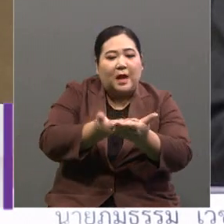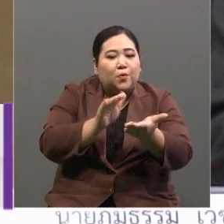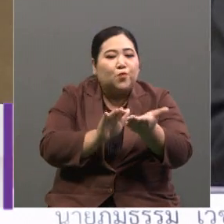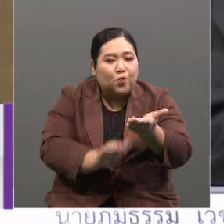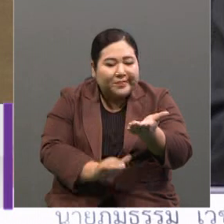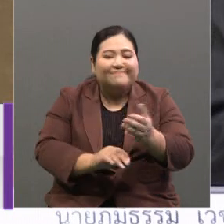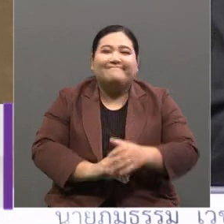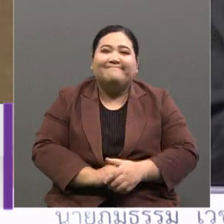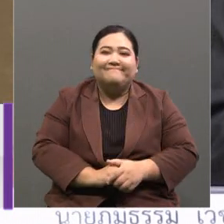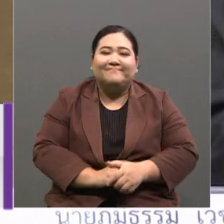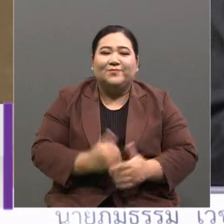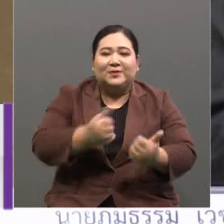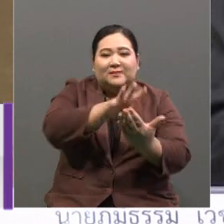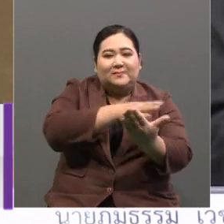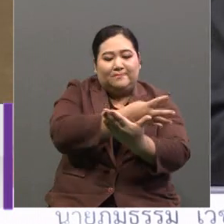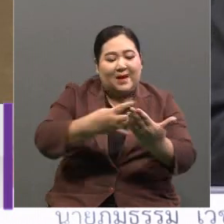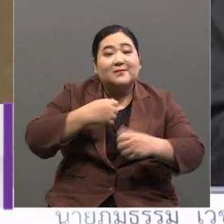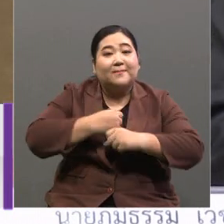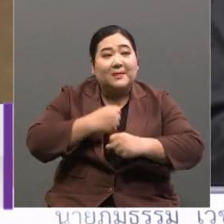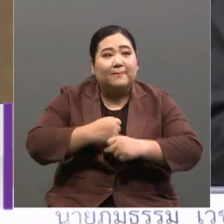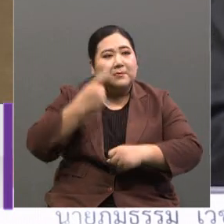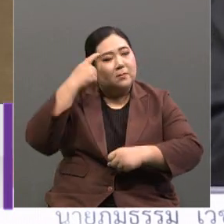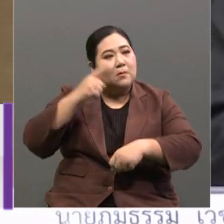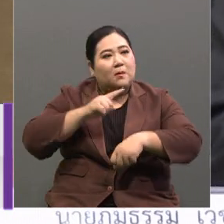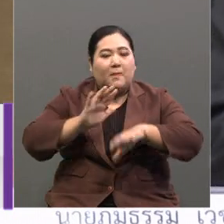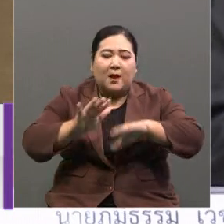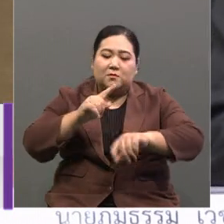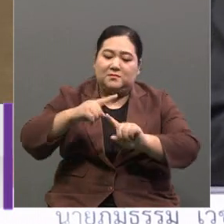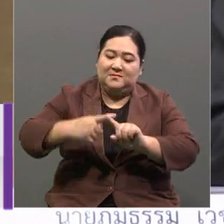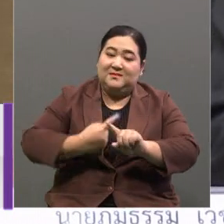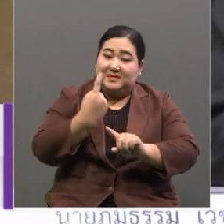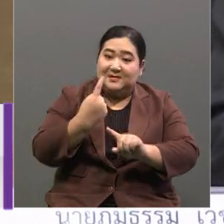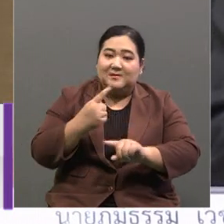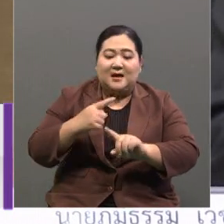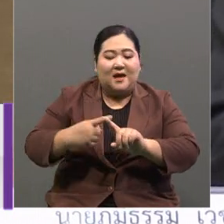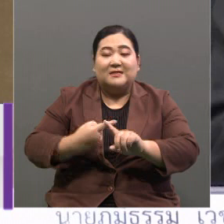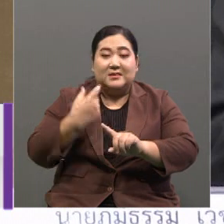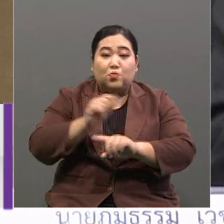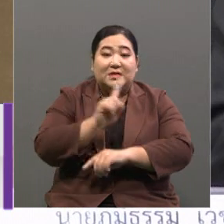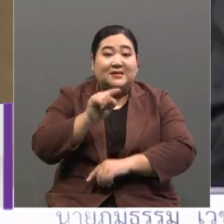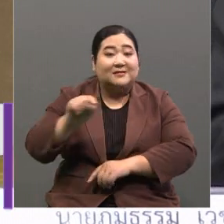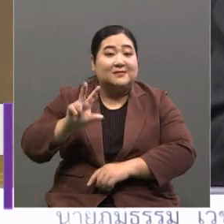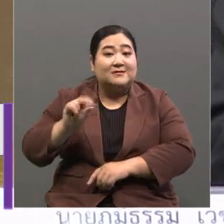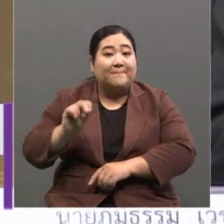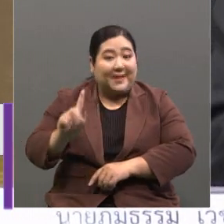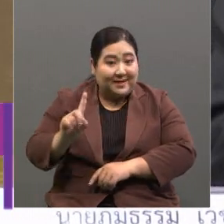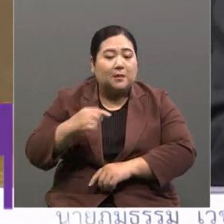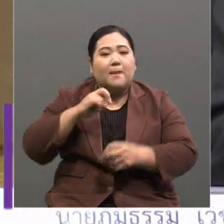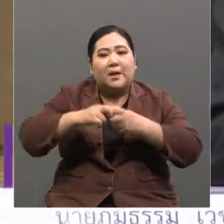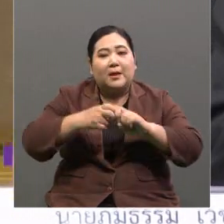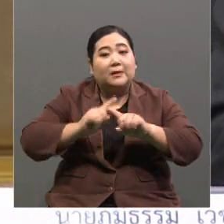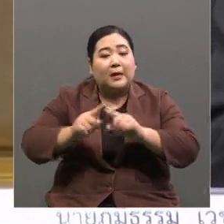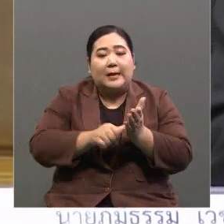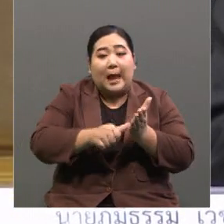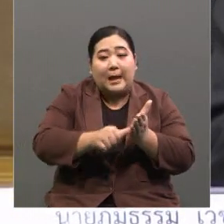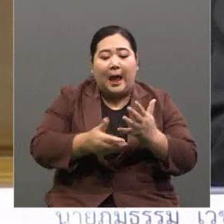นะครับวันนี้ตามแผนงานเราเนี่ยภายในวันที่1ถึง31เนี่ยเราก็จะร่วมกันที่จะแก้ไขปัญหาเรื่องนี้